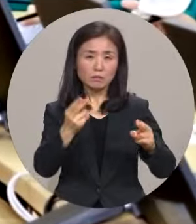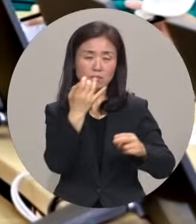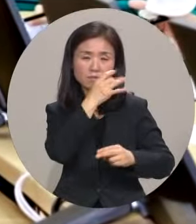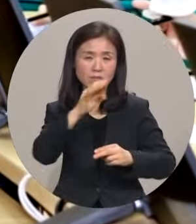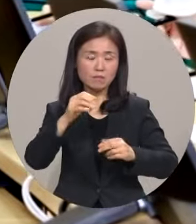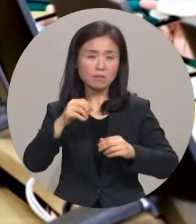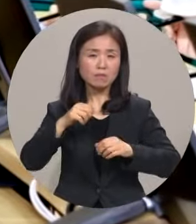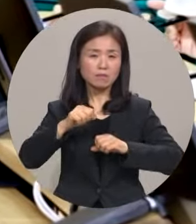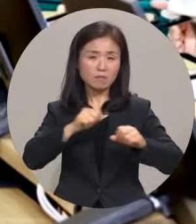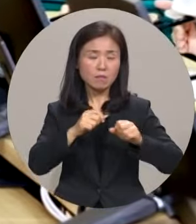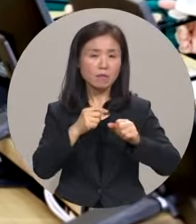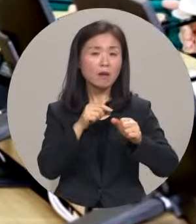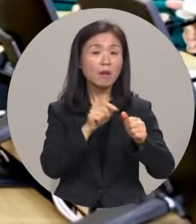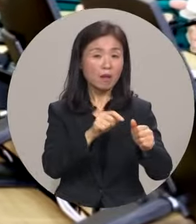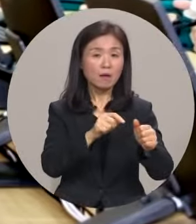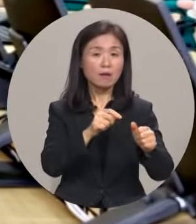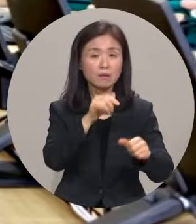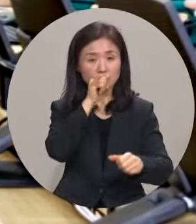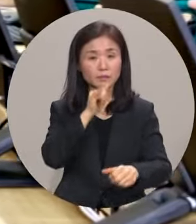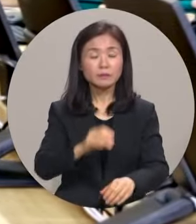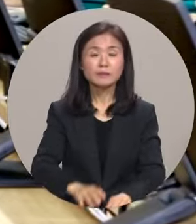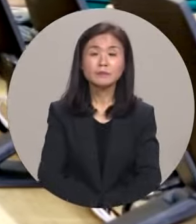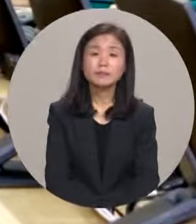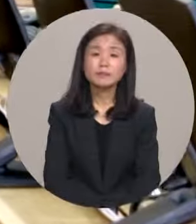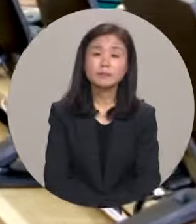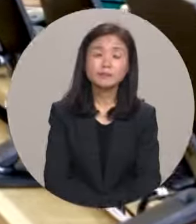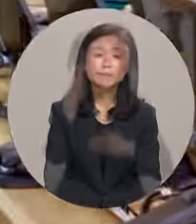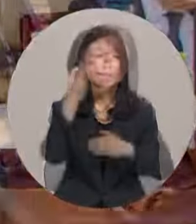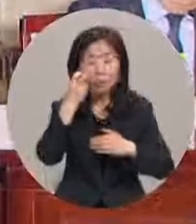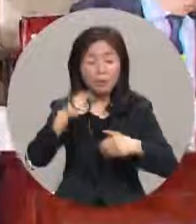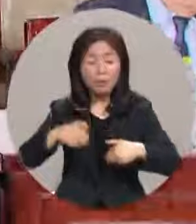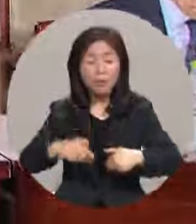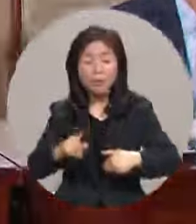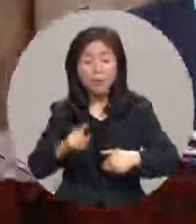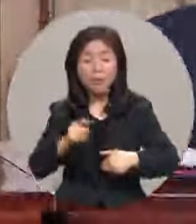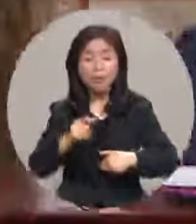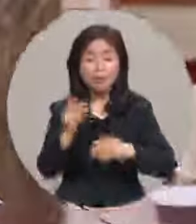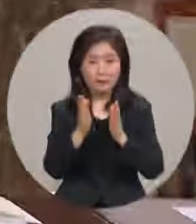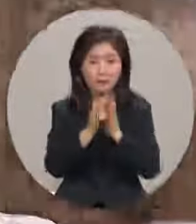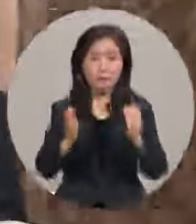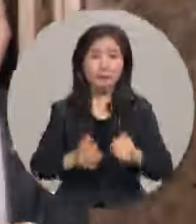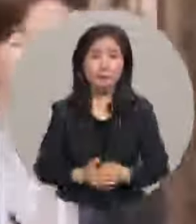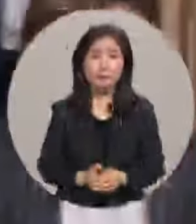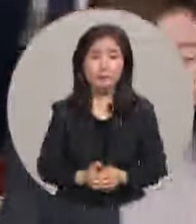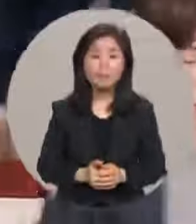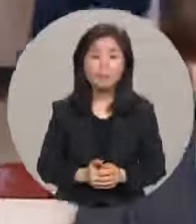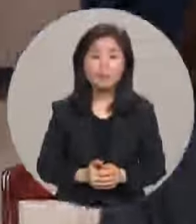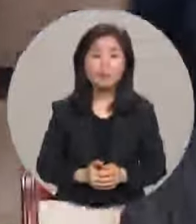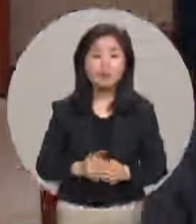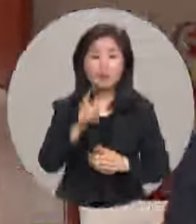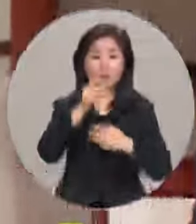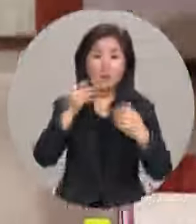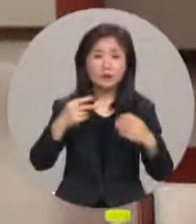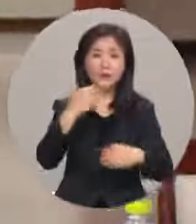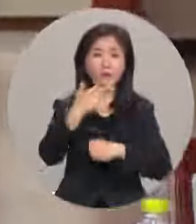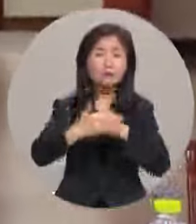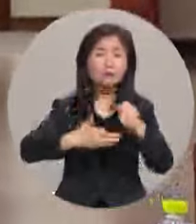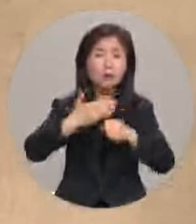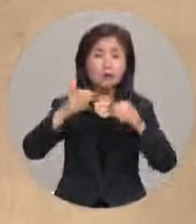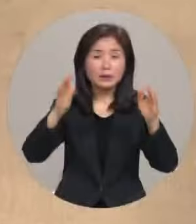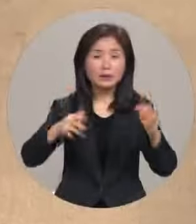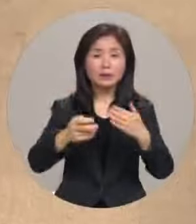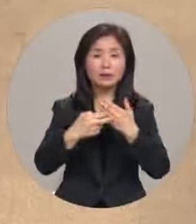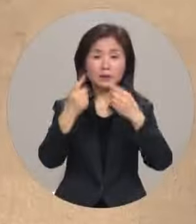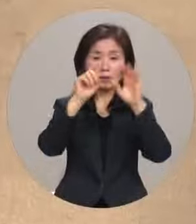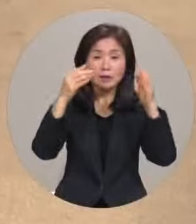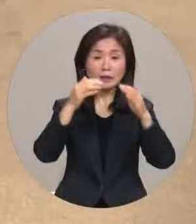EBS 뉴스 서진석 있니다 정부가 19년 만에 의과대학 입학정원을 확대하겠다